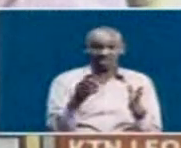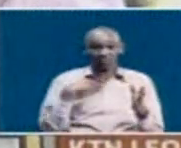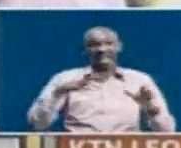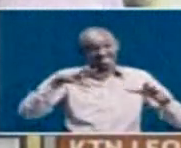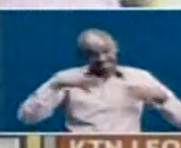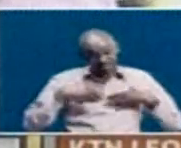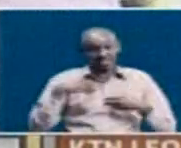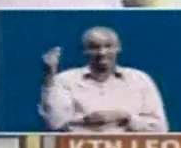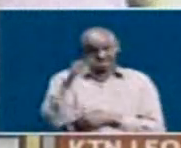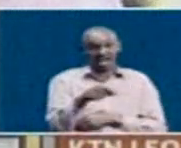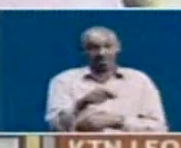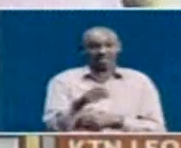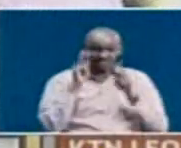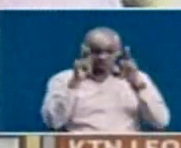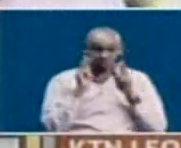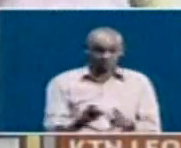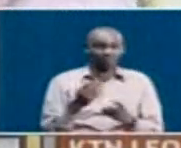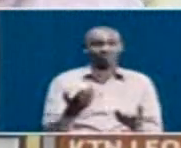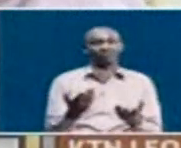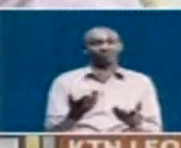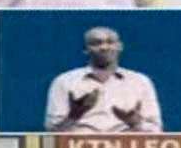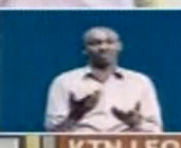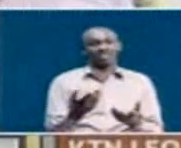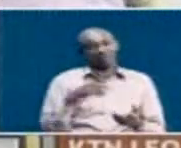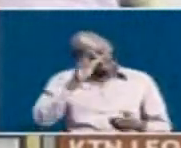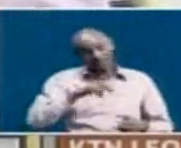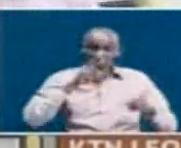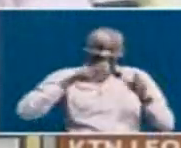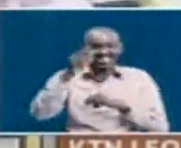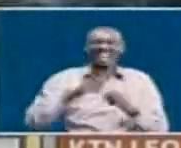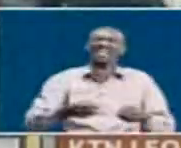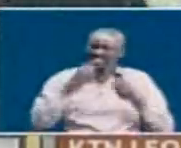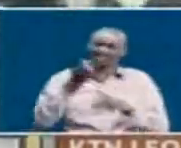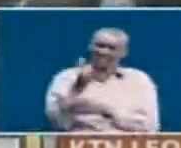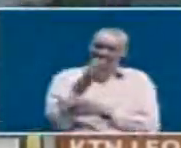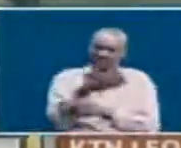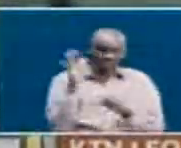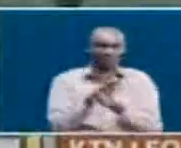wapokee hiyo league na wakuje Kisumu, wakuje Luangi Beach Riziki Hotel, wakule samaki.